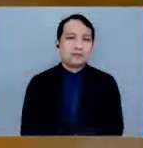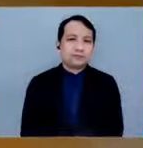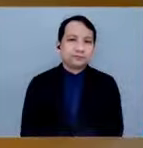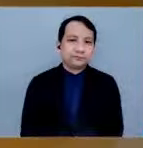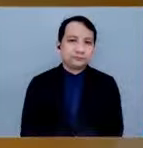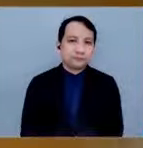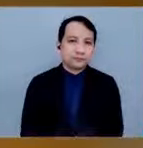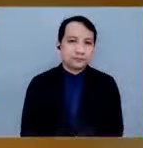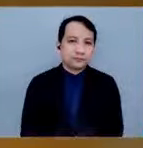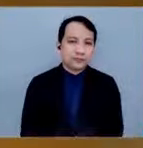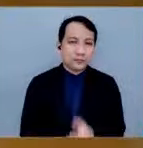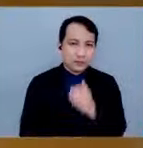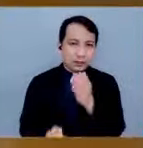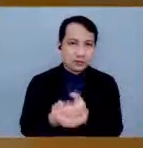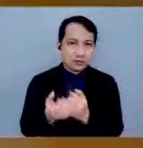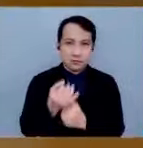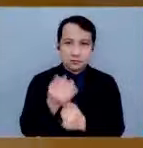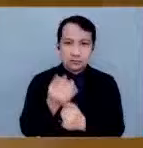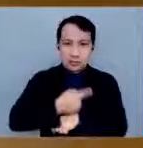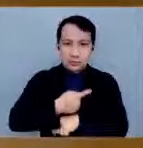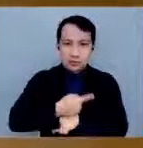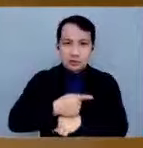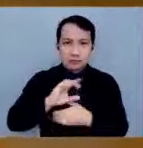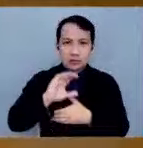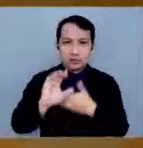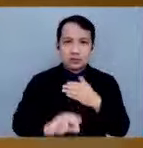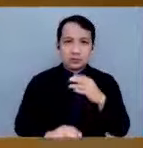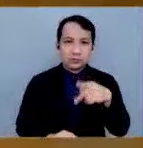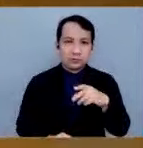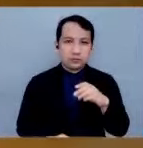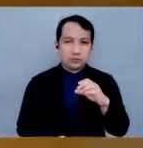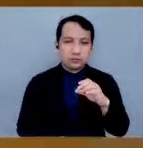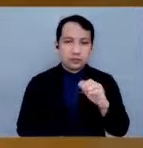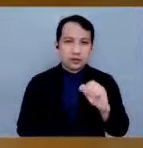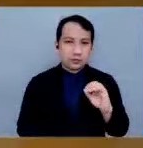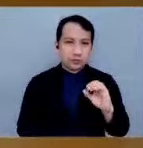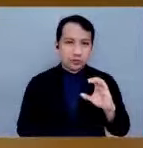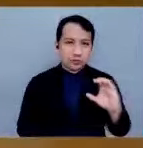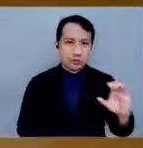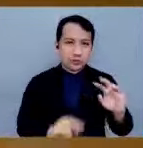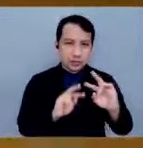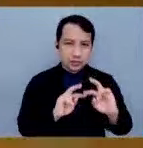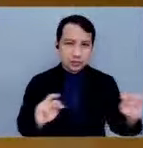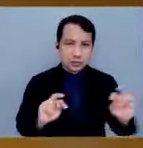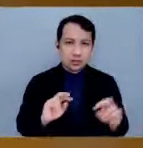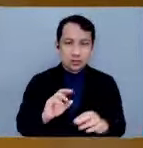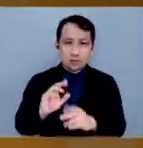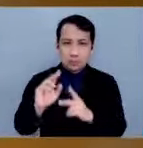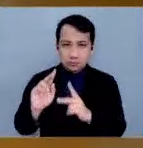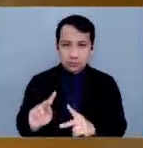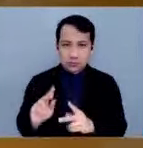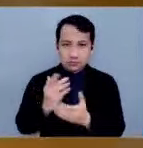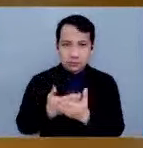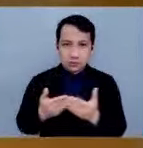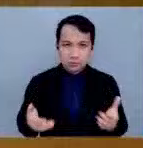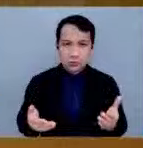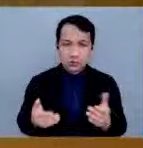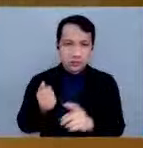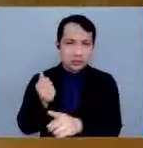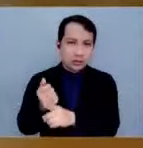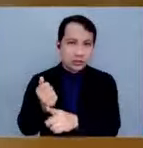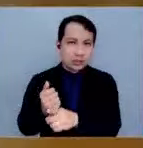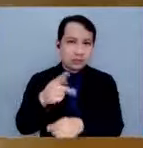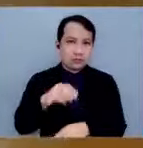Aabutin pa ng ilang araw bago makompleto ng PAOCC ang imbentaryo ng mga tao at mga kagamitan sa niraid na POGO hub.